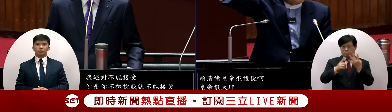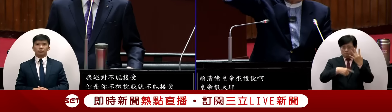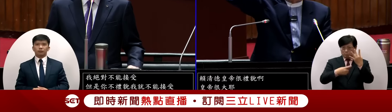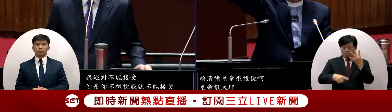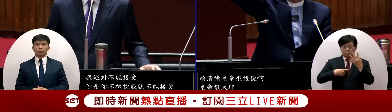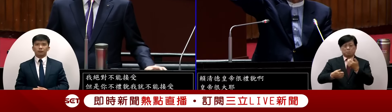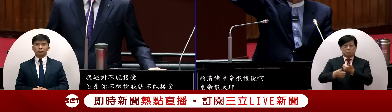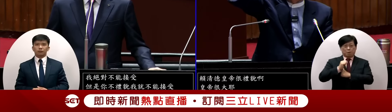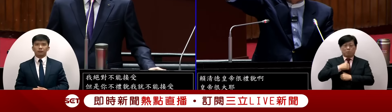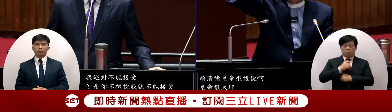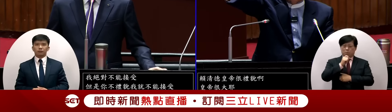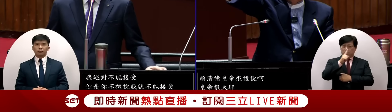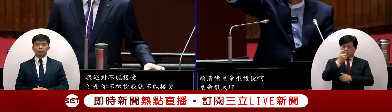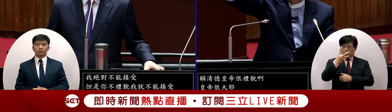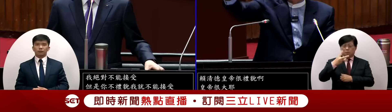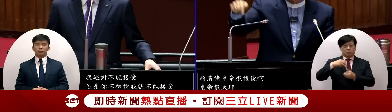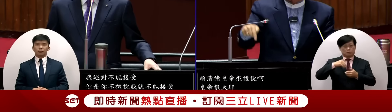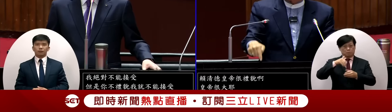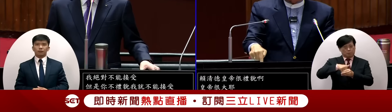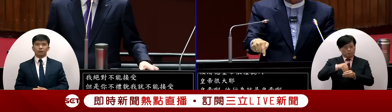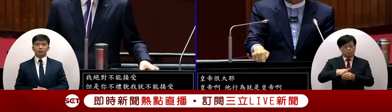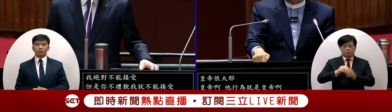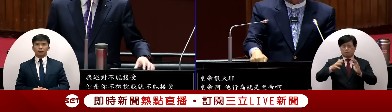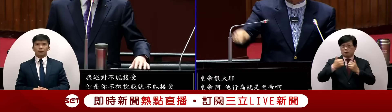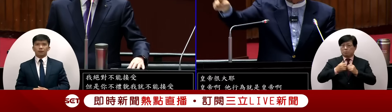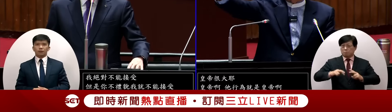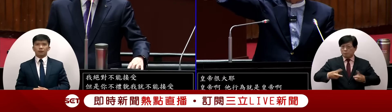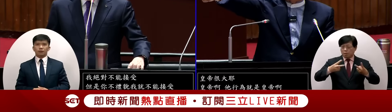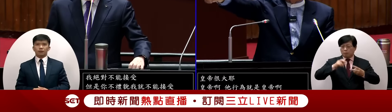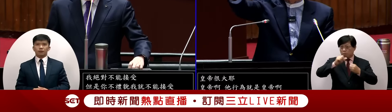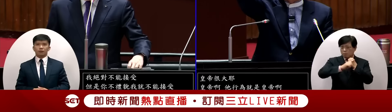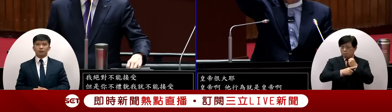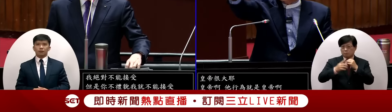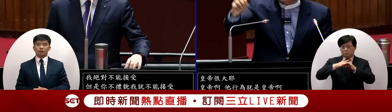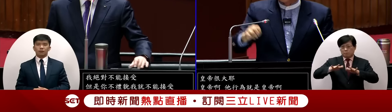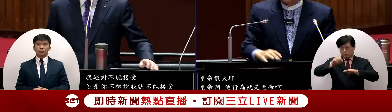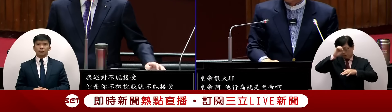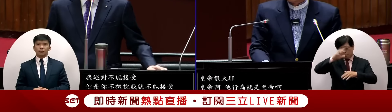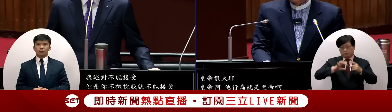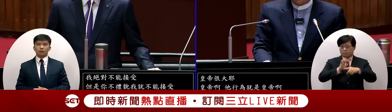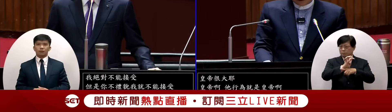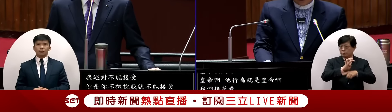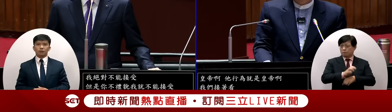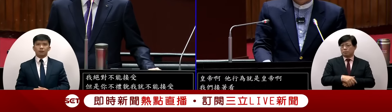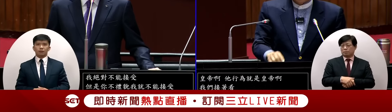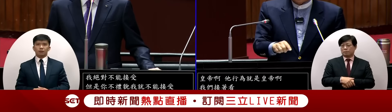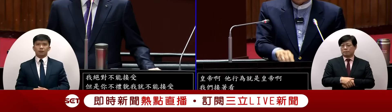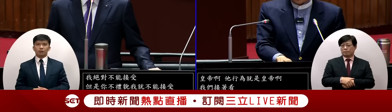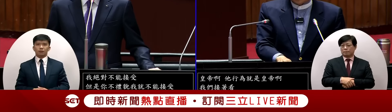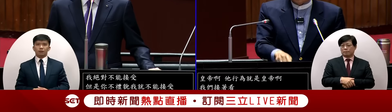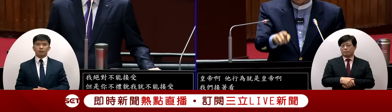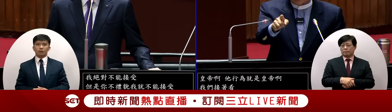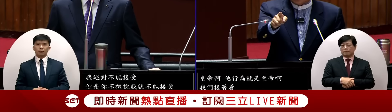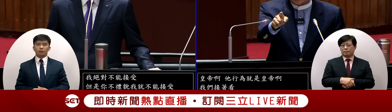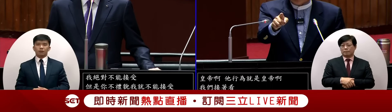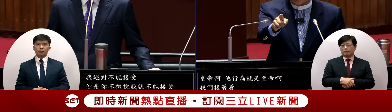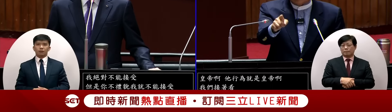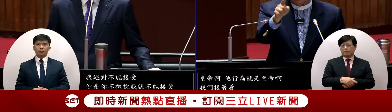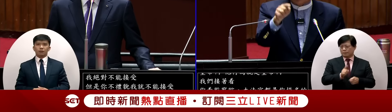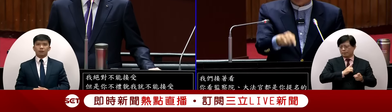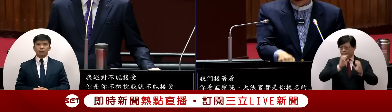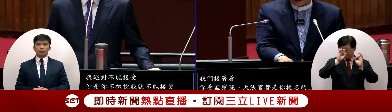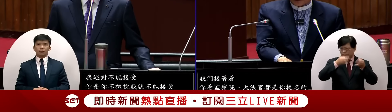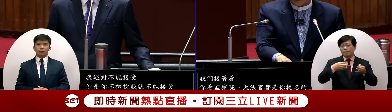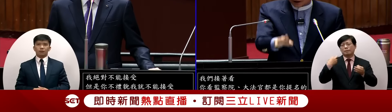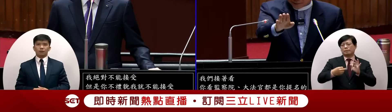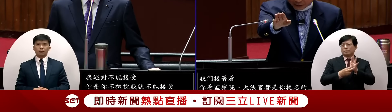推翻113个人的决议，我们的国会改革无法，民进党的版本占了40%。这个好好的检讨，